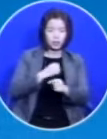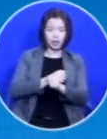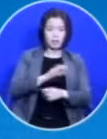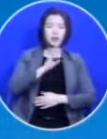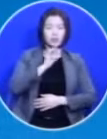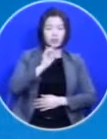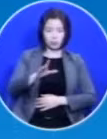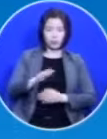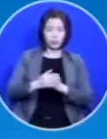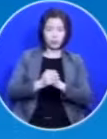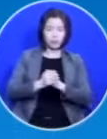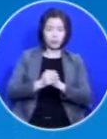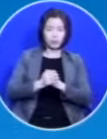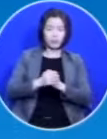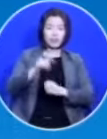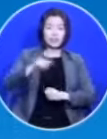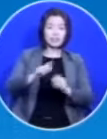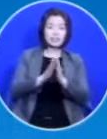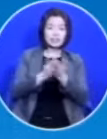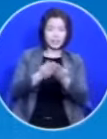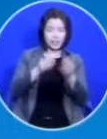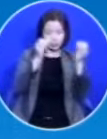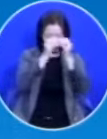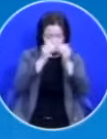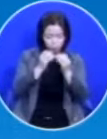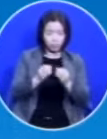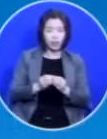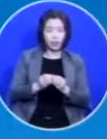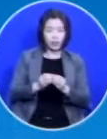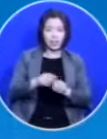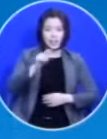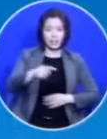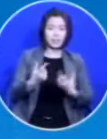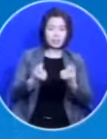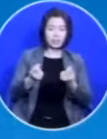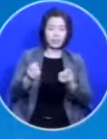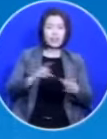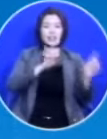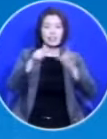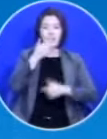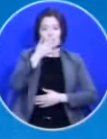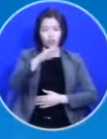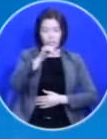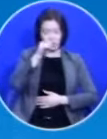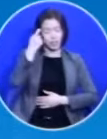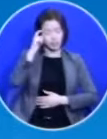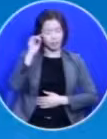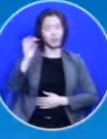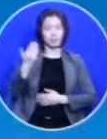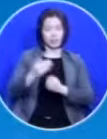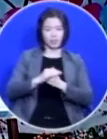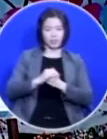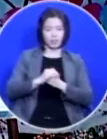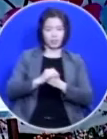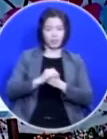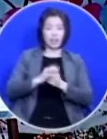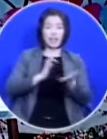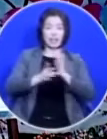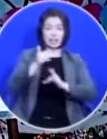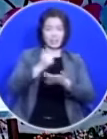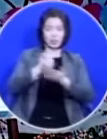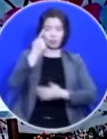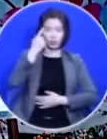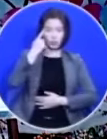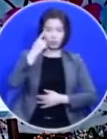그만이었다 그 채 구구 절절이 이렇게 살 수도 있나 싶어요 예수님의